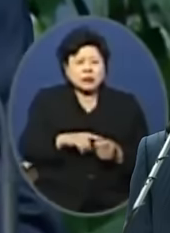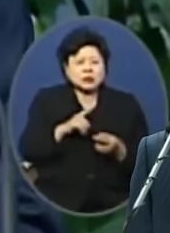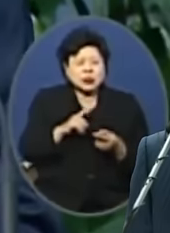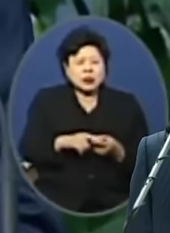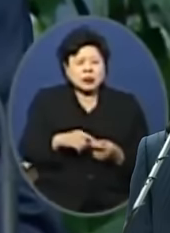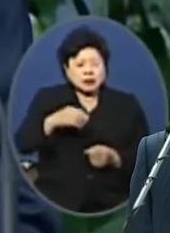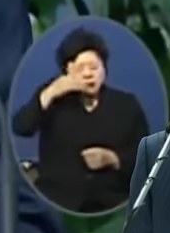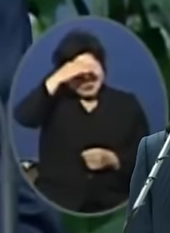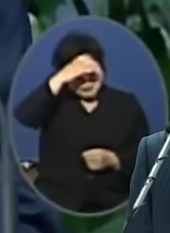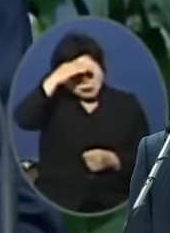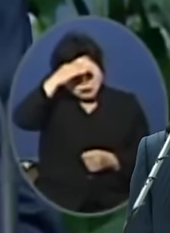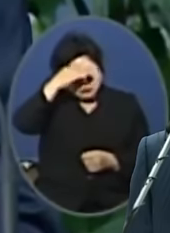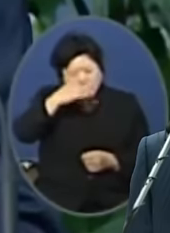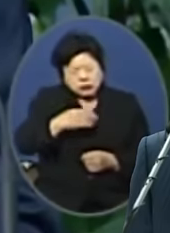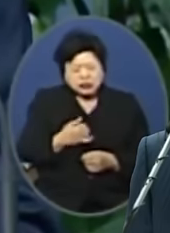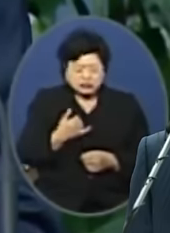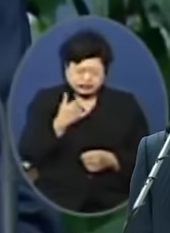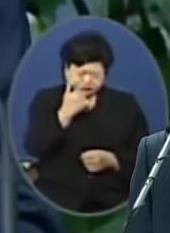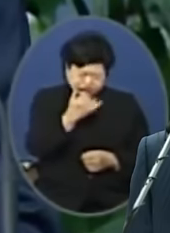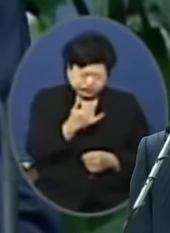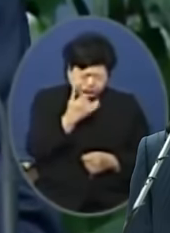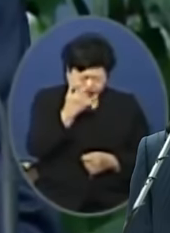공원에 대서 벤치에서 자고